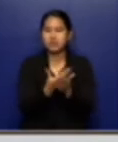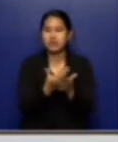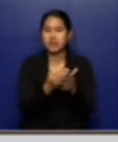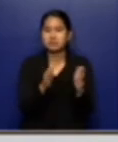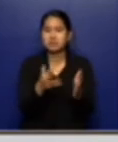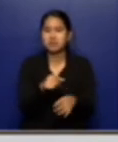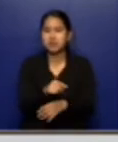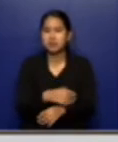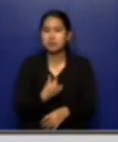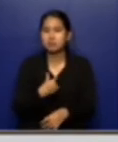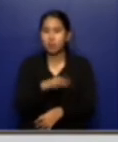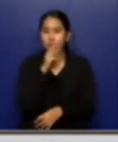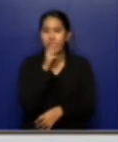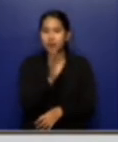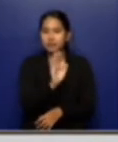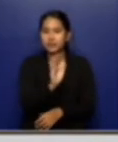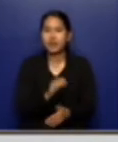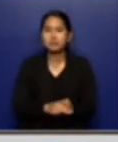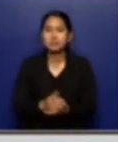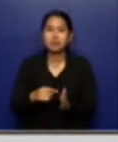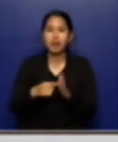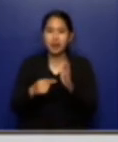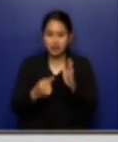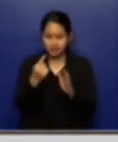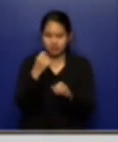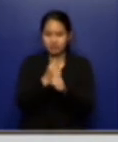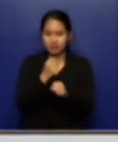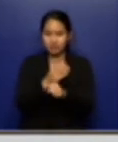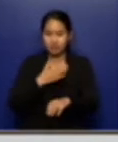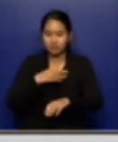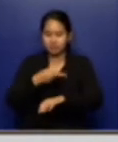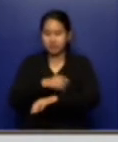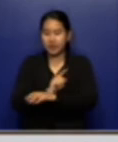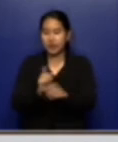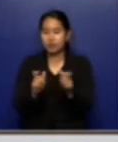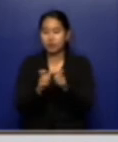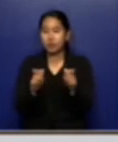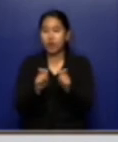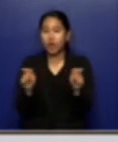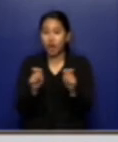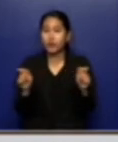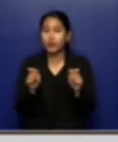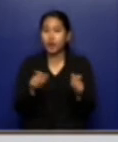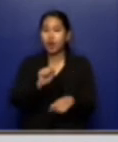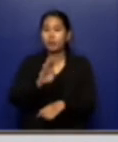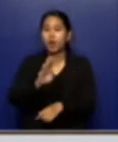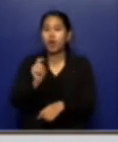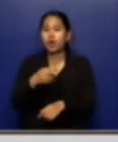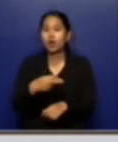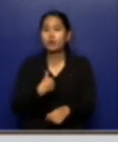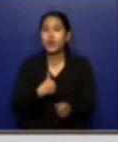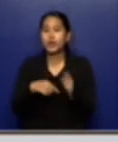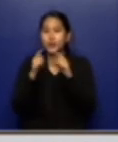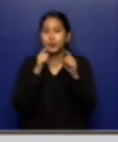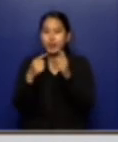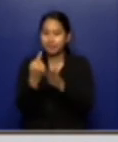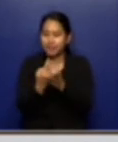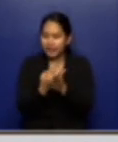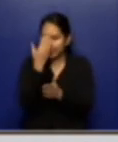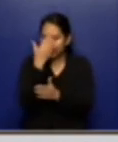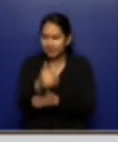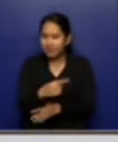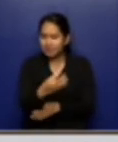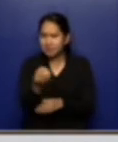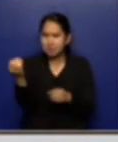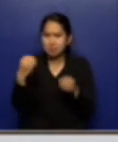ะครับเมื่อก่อนเข้ามาเป็นใหม่ๆเนี่ยผมเป็นประธานอนุท้องถิ่นเนี่ยผมเรียกกรมเข้ามาคุยปรึกษาหารือว่าทำไมท้องถิ่นเขาร้อง